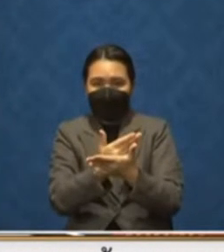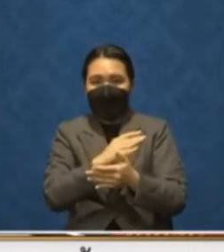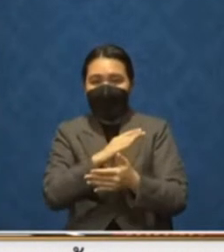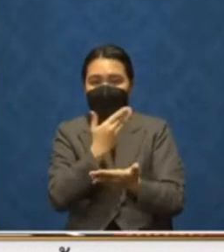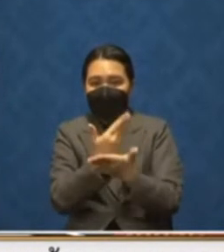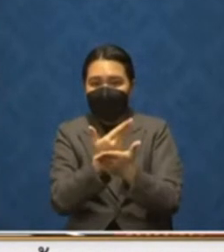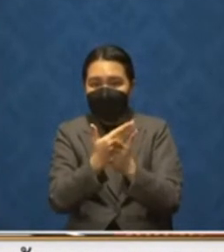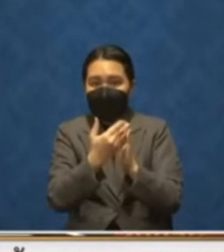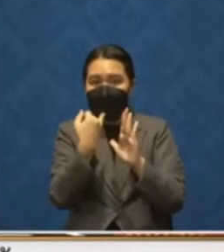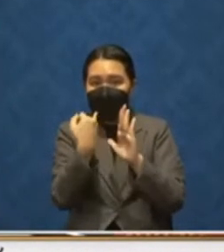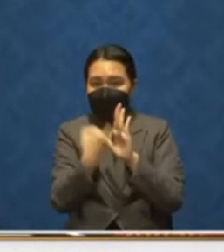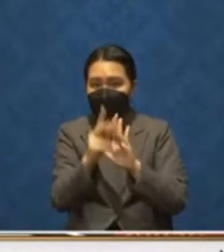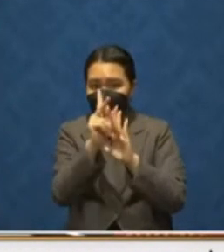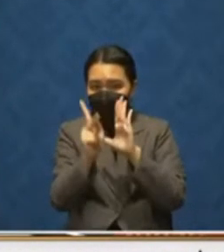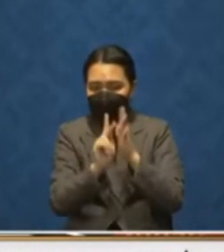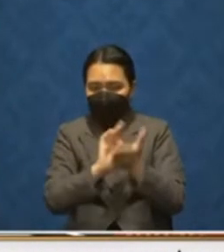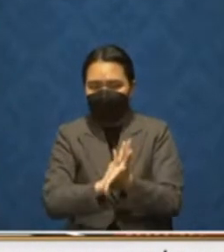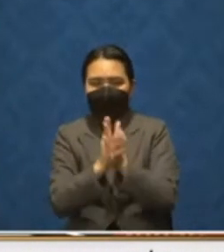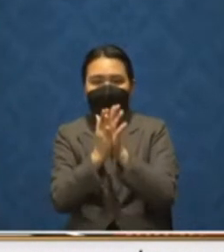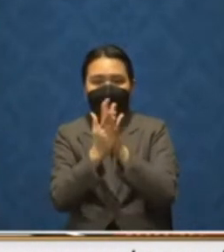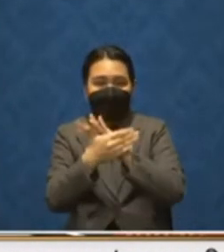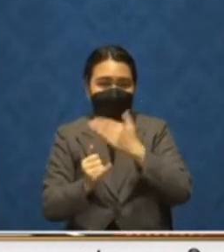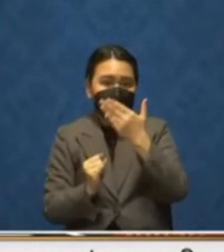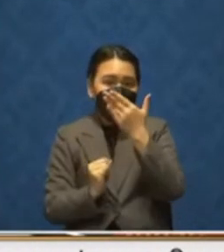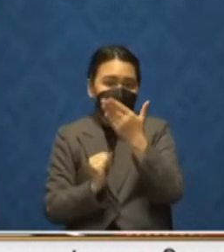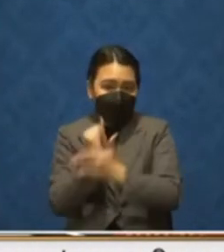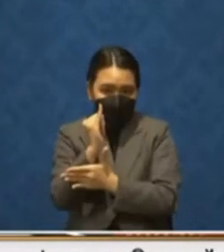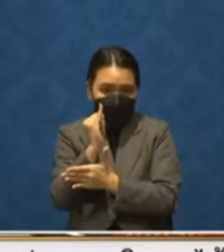ไว้ในบ้าน 6เดือนเต็มๆ